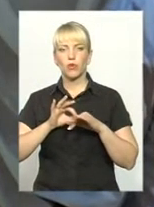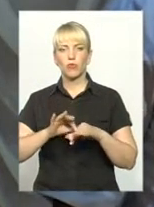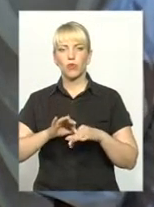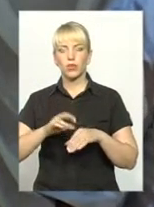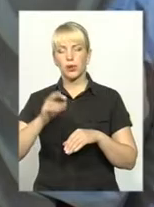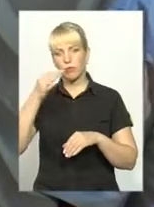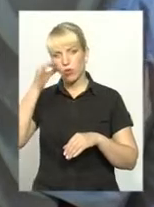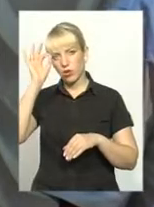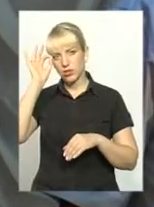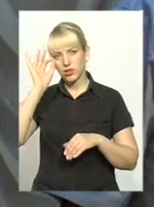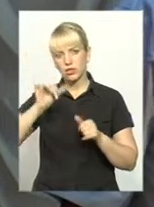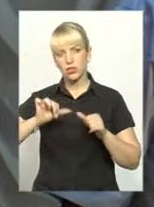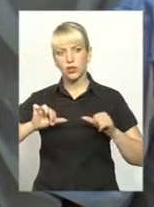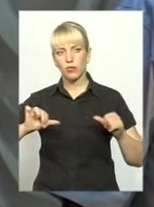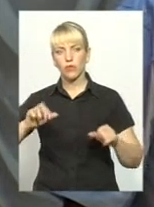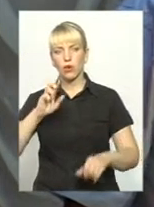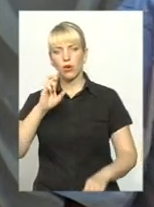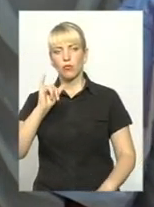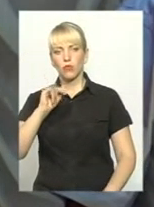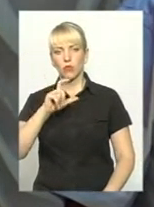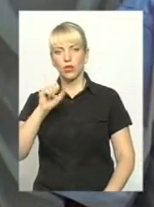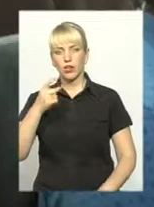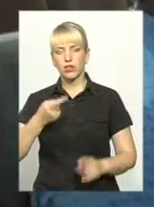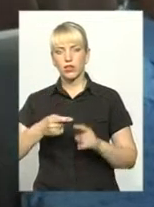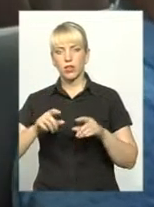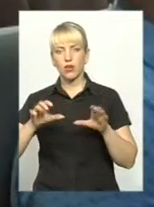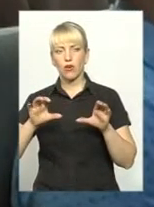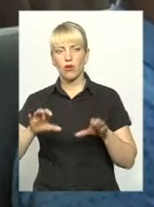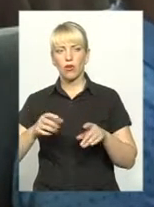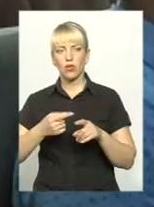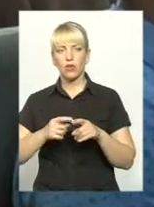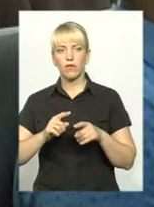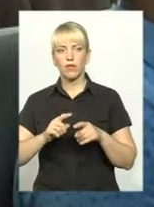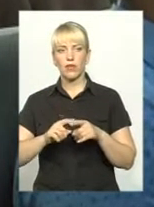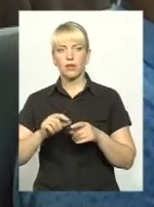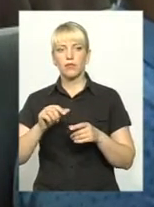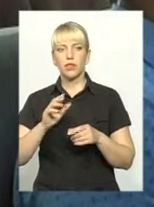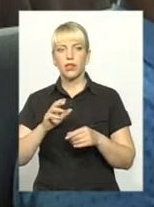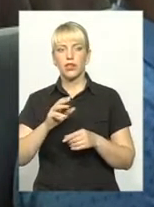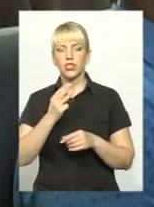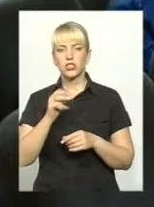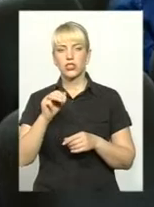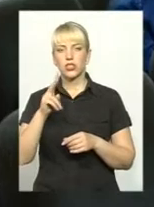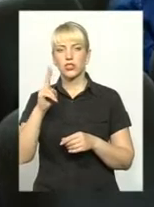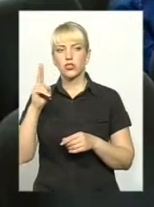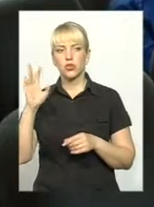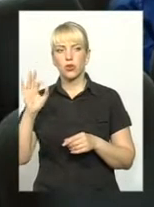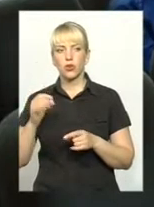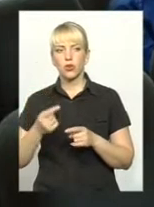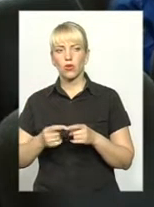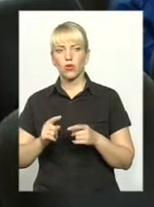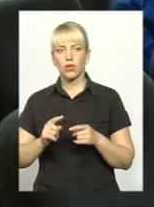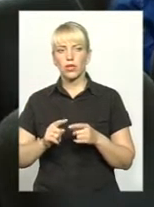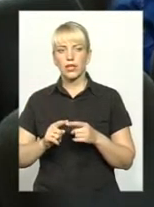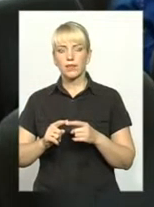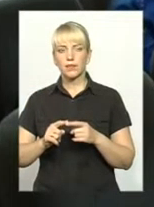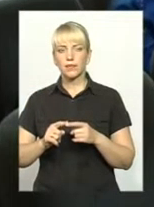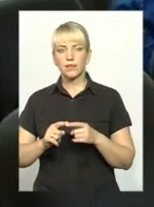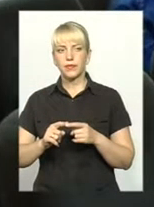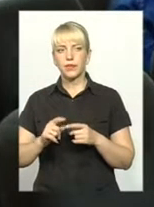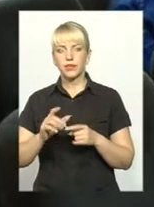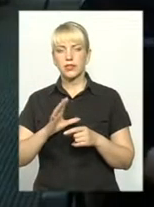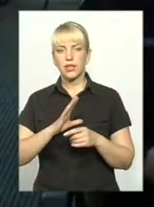головою обрали Ігора Бухера. Він представляє обласне правоохоронне відомство. Микола Шпичко, голова профспілки атестованих працівників внутрішніх справ,